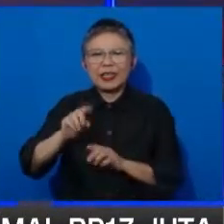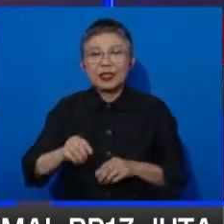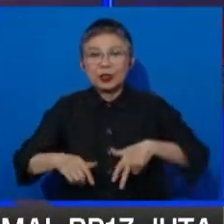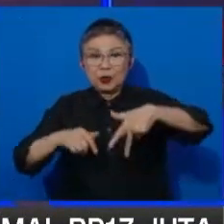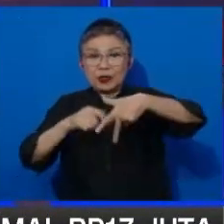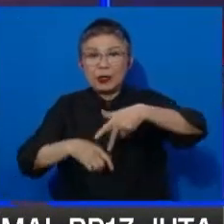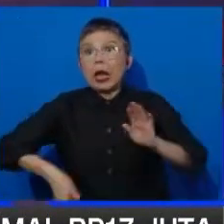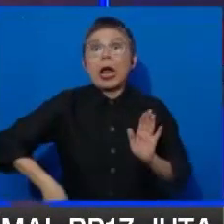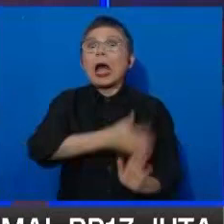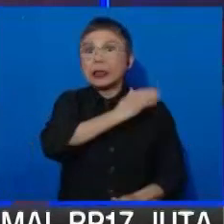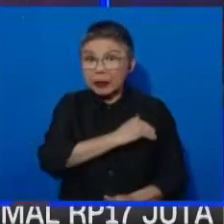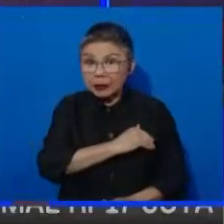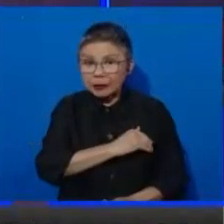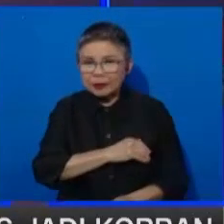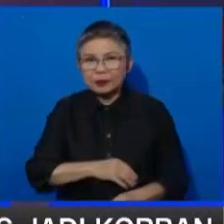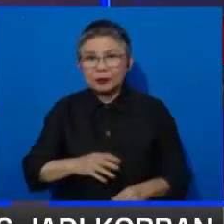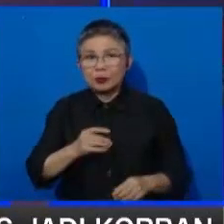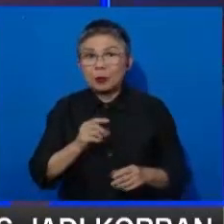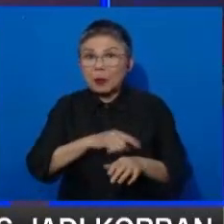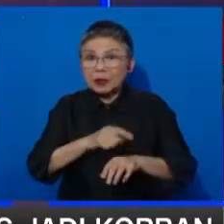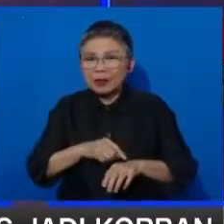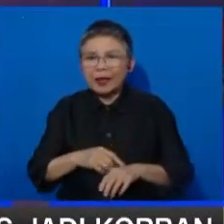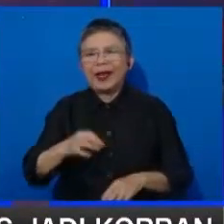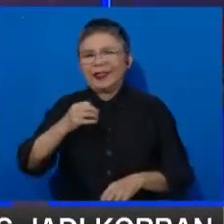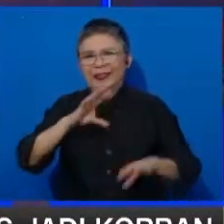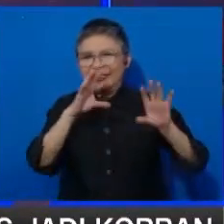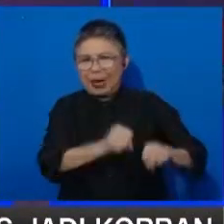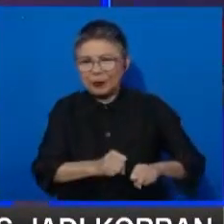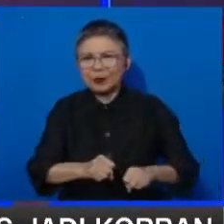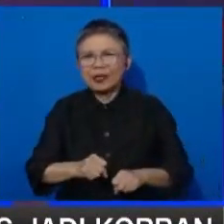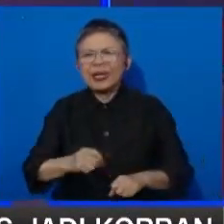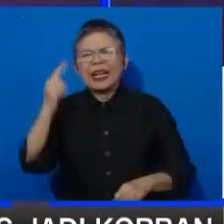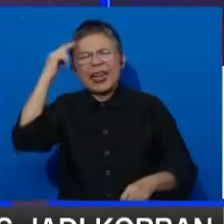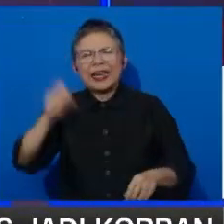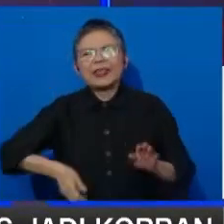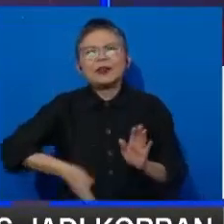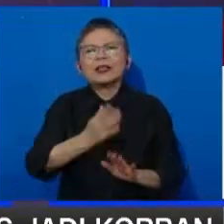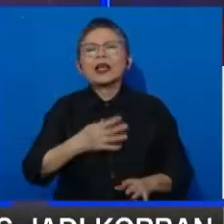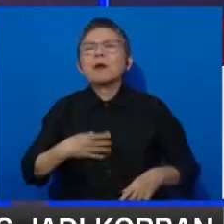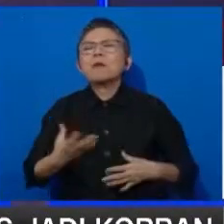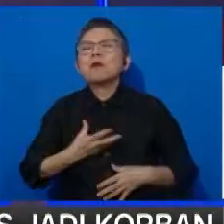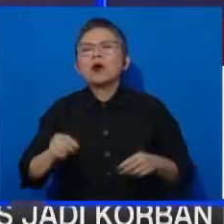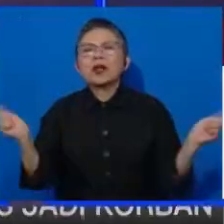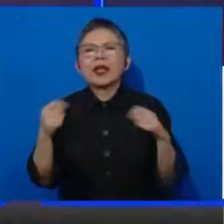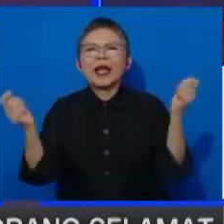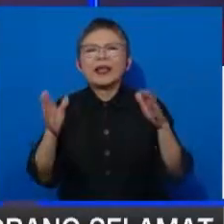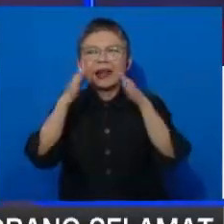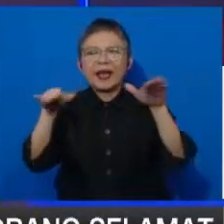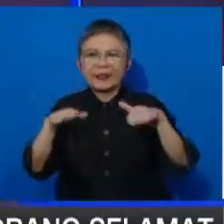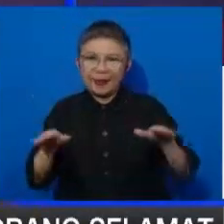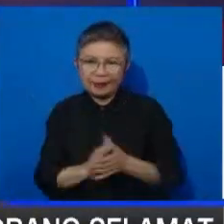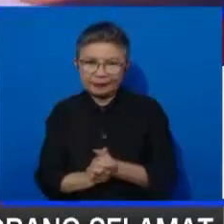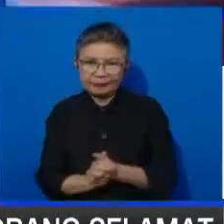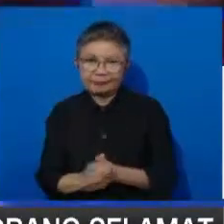yang melarikan diri. Beberapa jam setelah kabur, terdakwa ditangkap dan berdalih nekat kabur karena ingin merayakan Natal. Kita